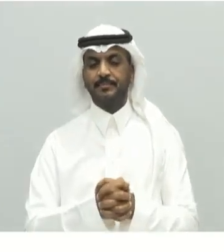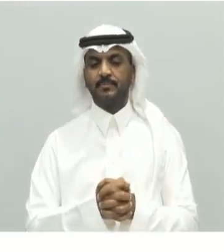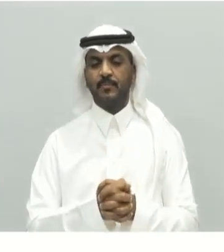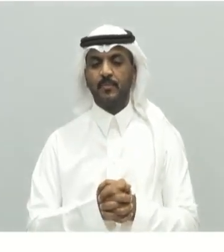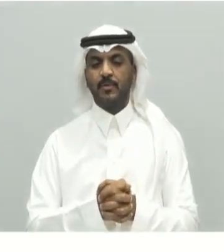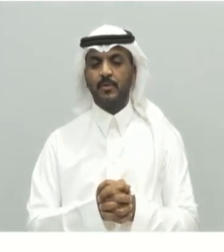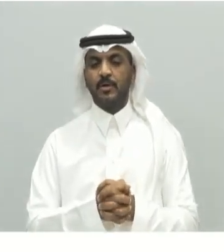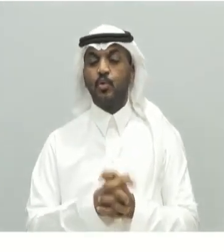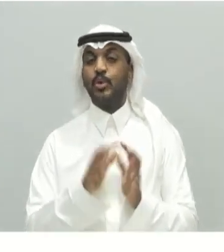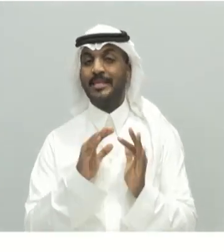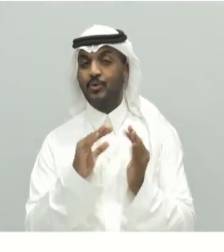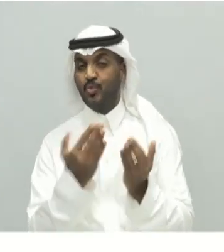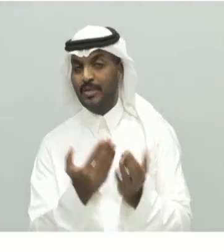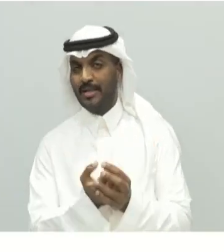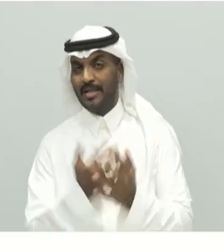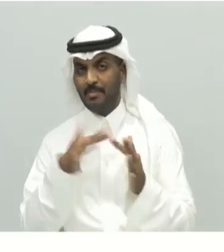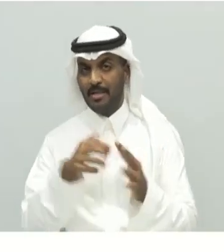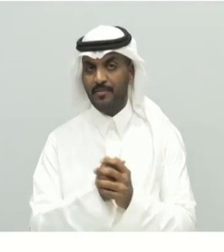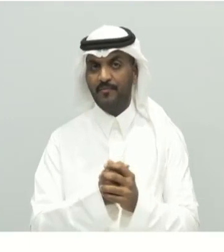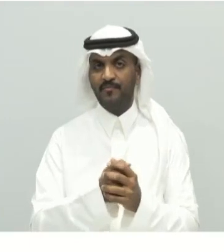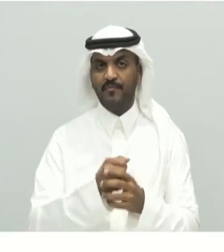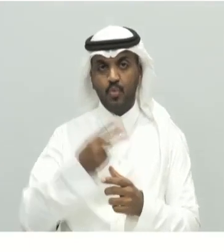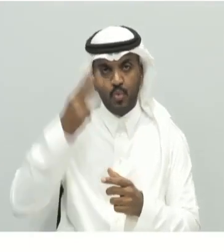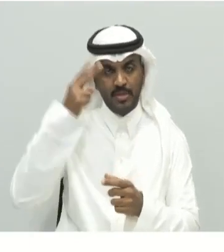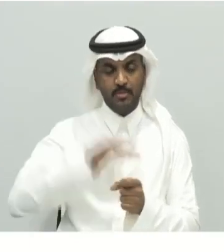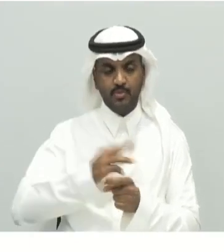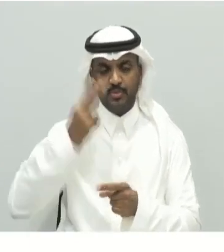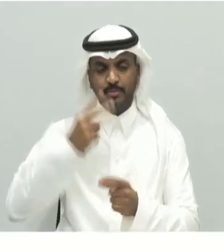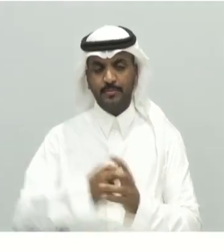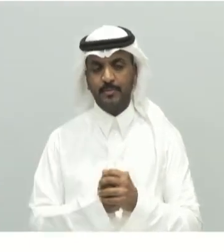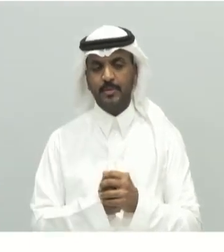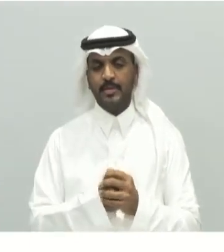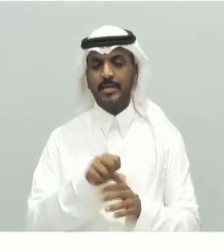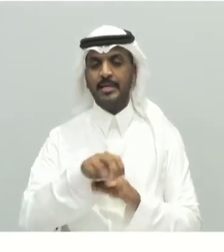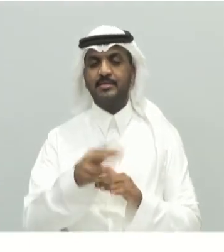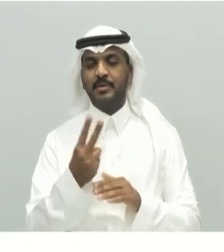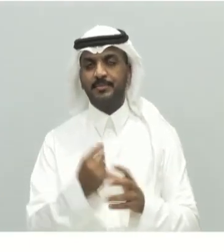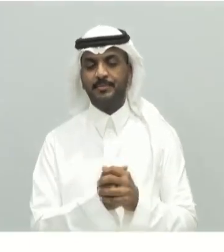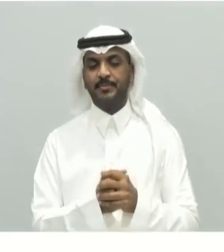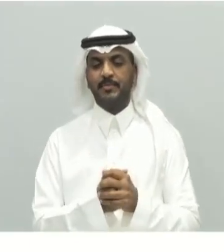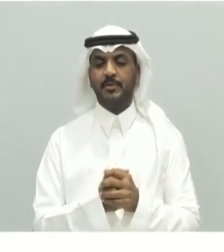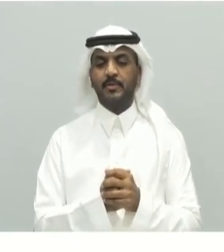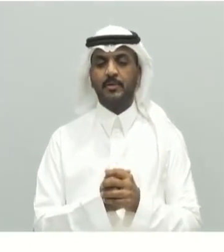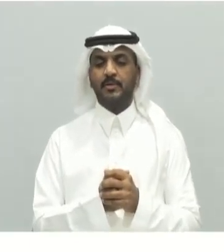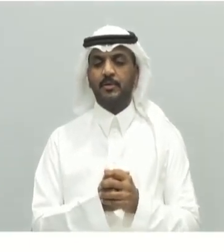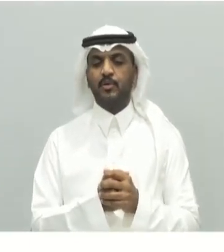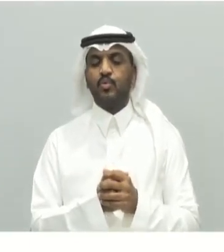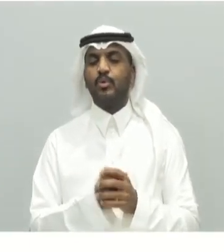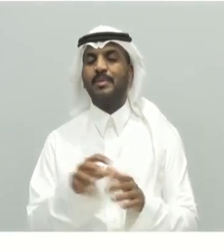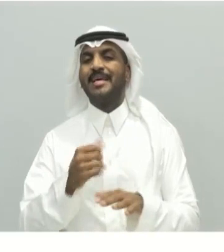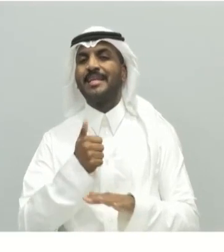التكوينات الرمليه في وطن المملكه العربيه السعوديه قسمان تكوينات